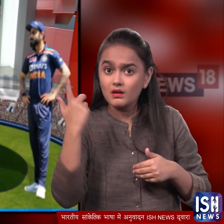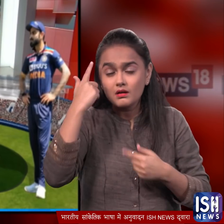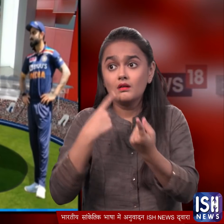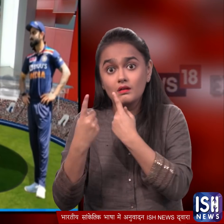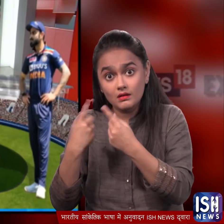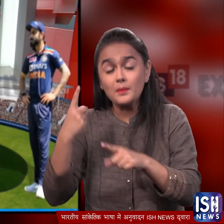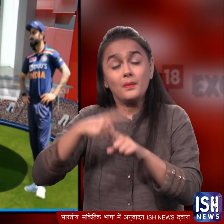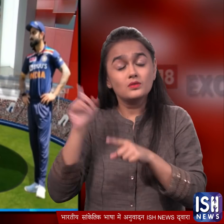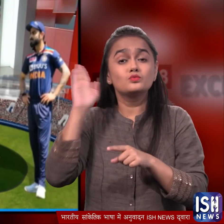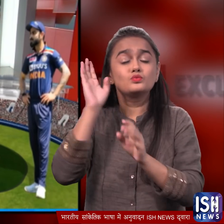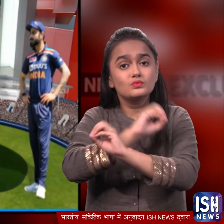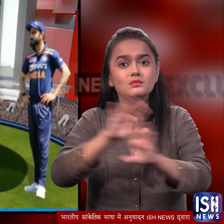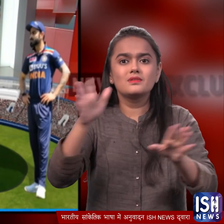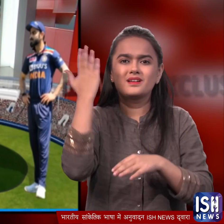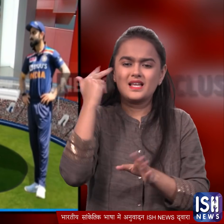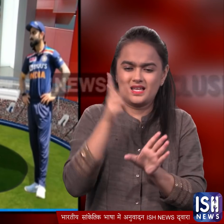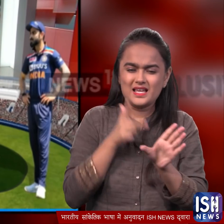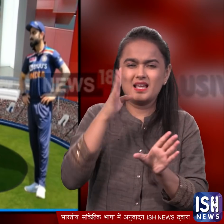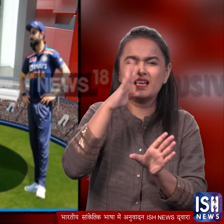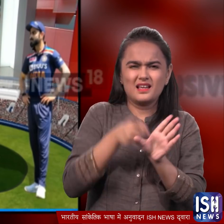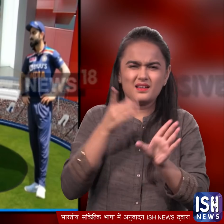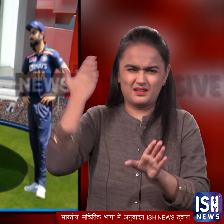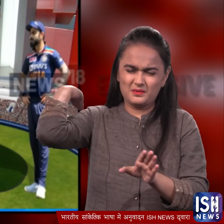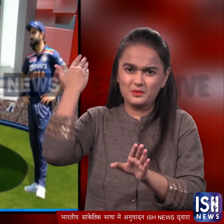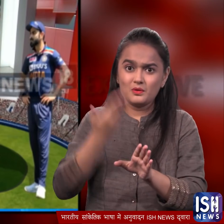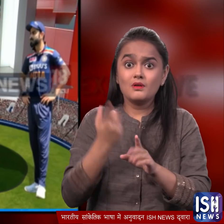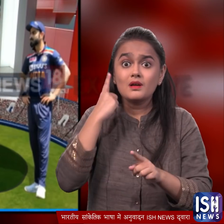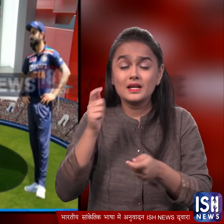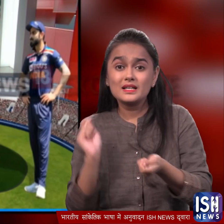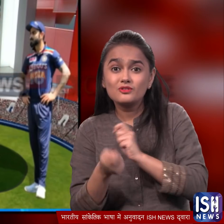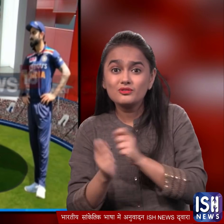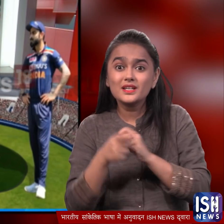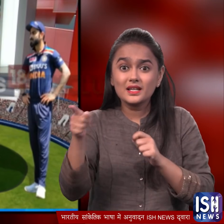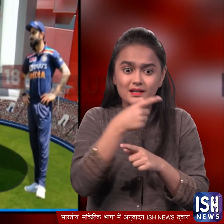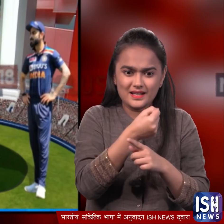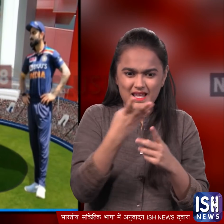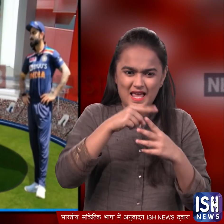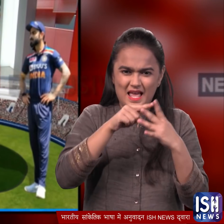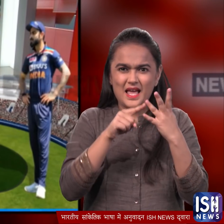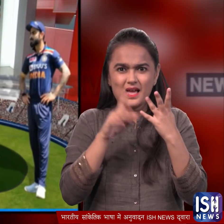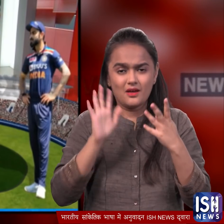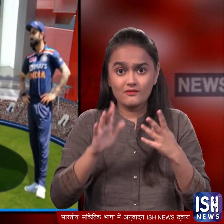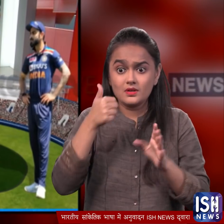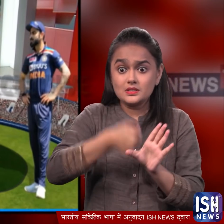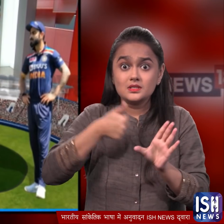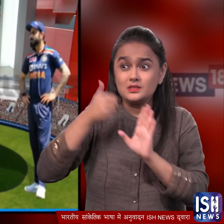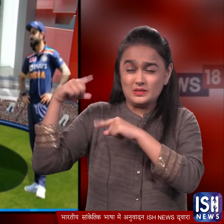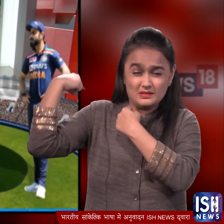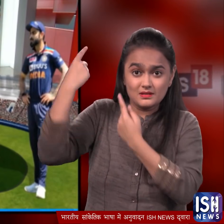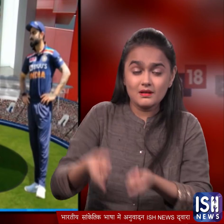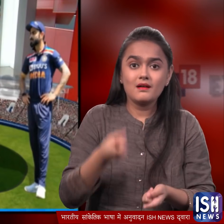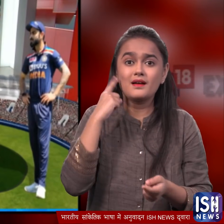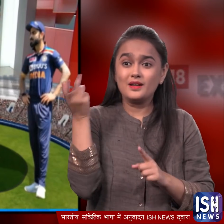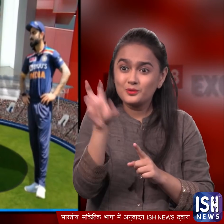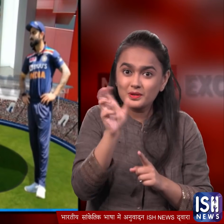की। साथ ही ये भी जानकारी दी कि पिछले 8-9 साल से वो क्रिकेट के तीनों फॉर्मेट में खेल रहे हैं, जबकि करीब 6